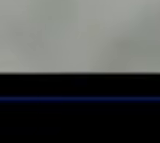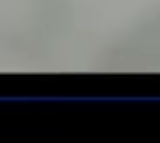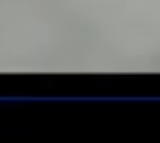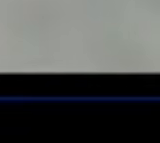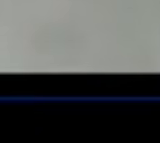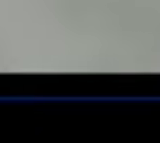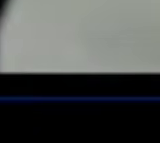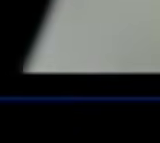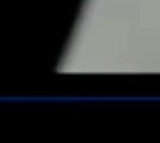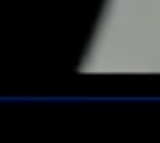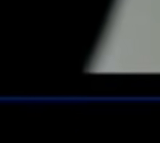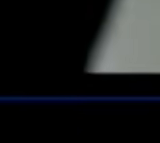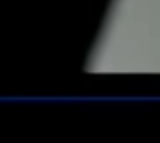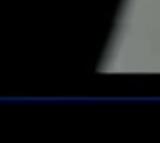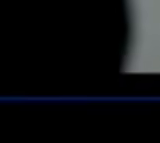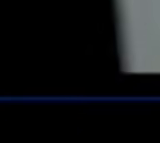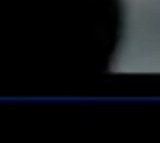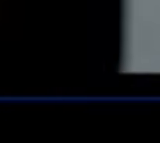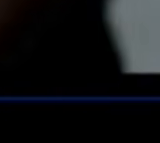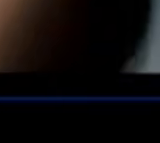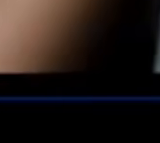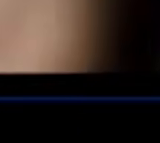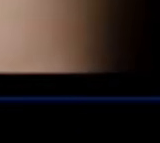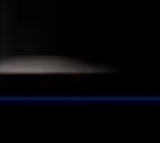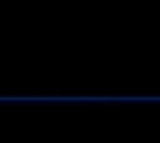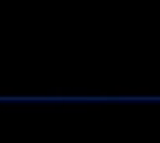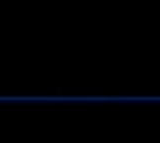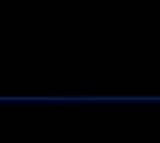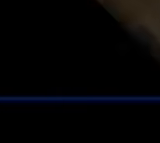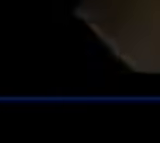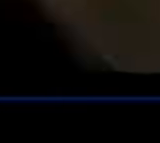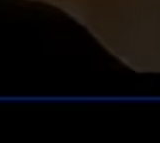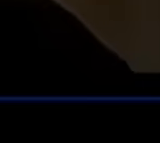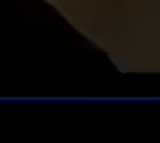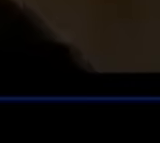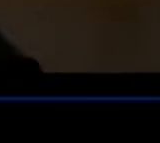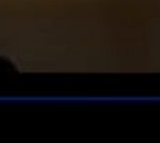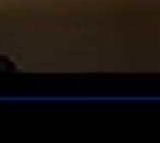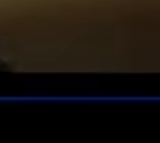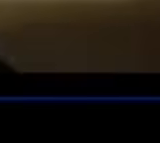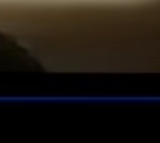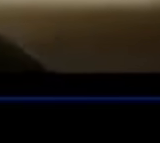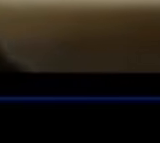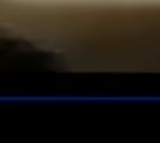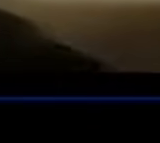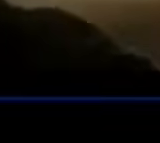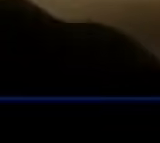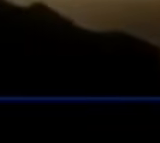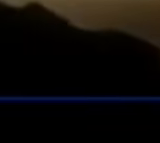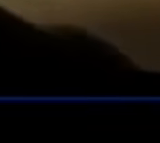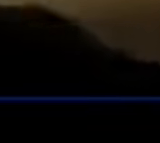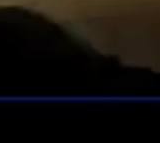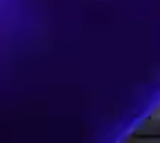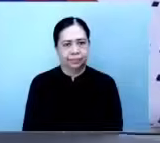sina Joshua Garcia at Julia Barreto, magre-reunion sa comeback movie nilang Unhappy For